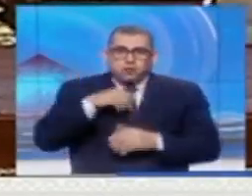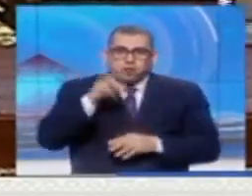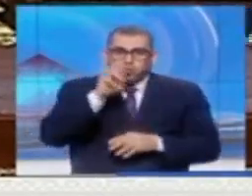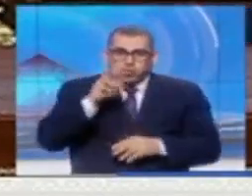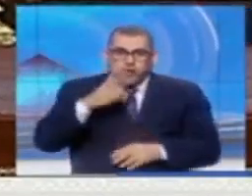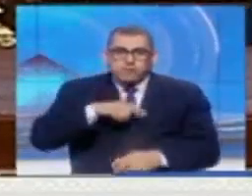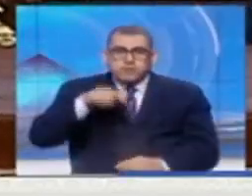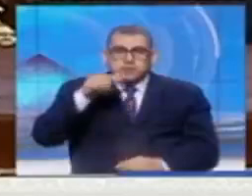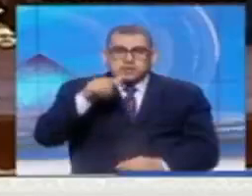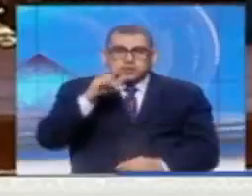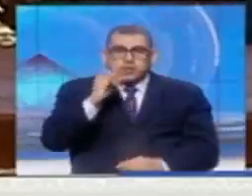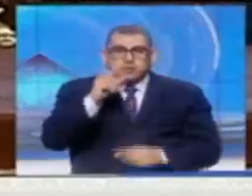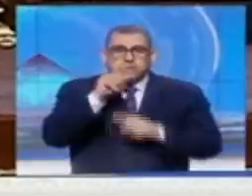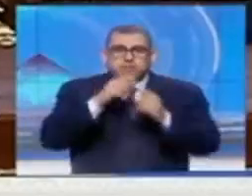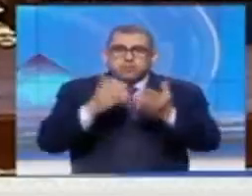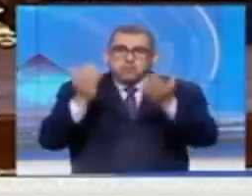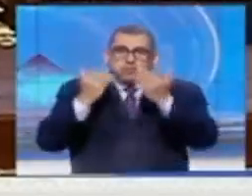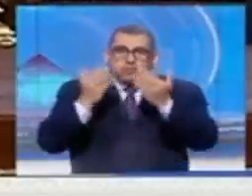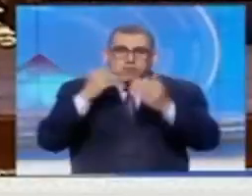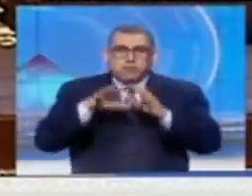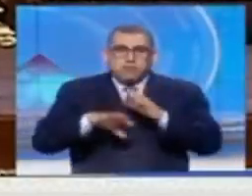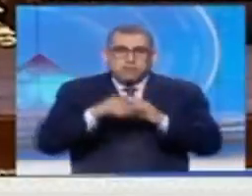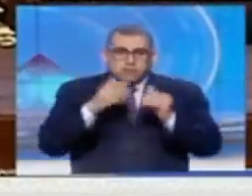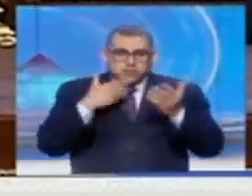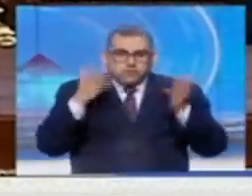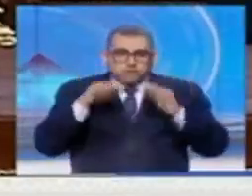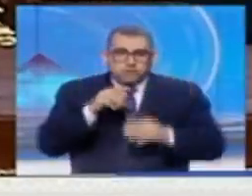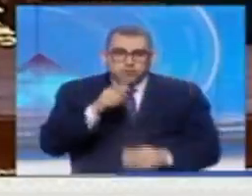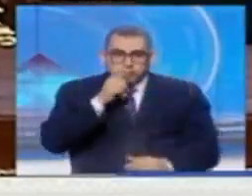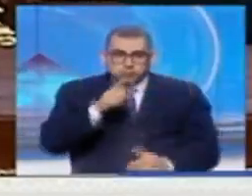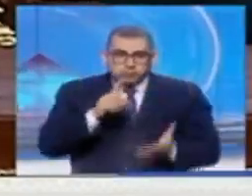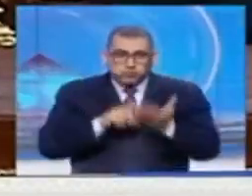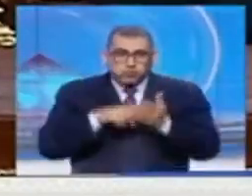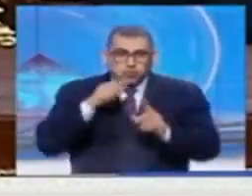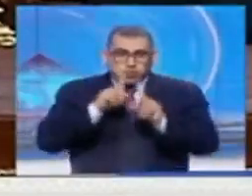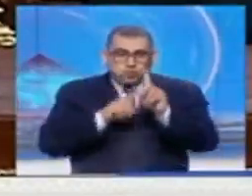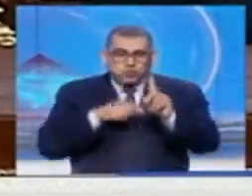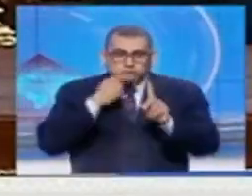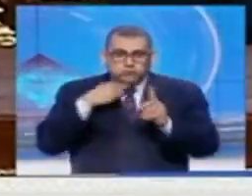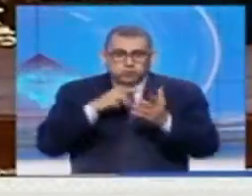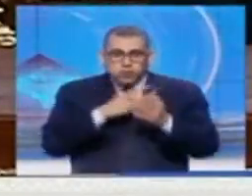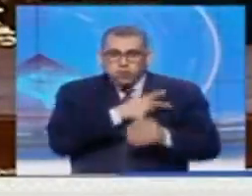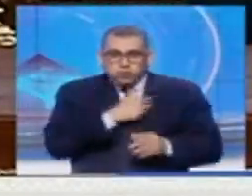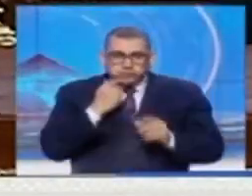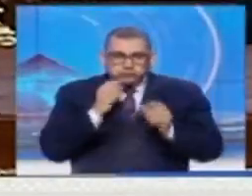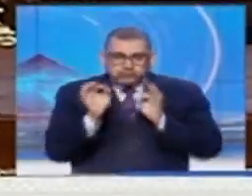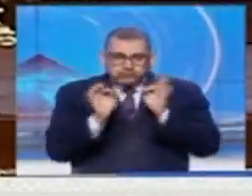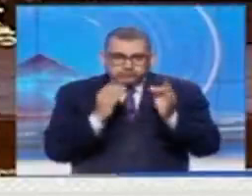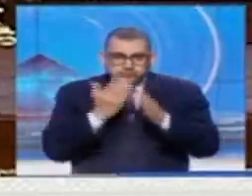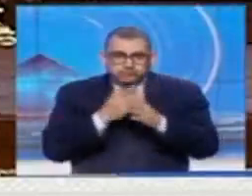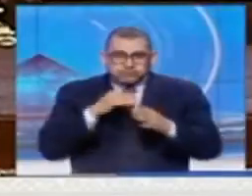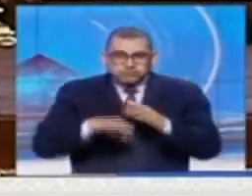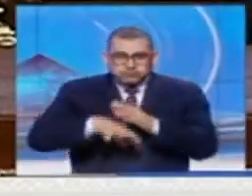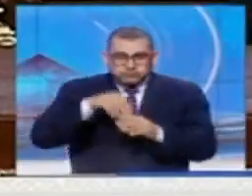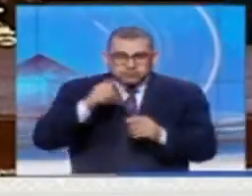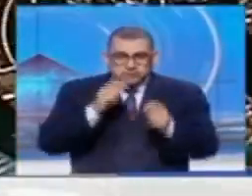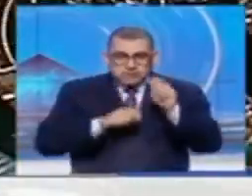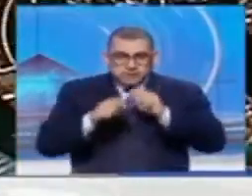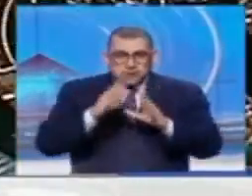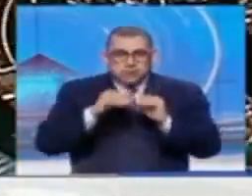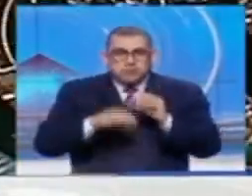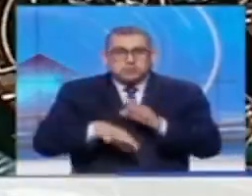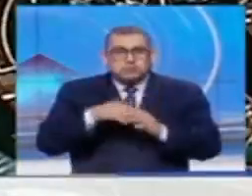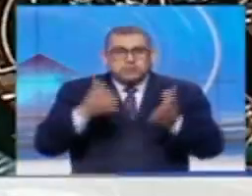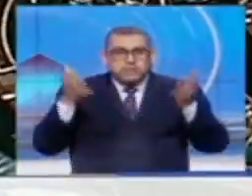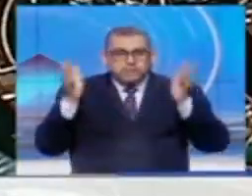نحو 56% من إجمالي واردات مصر. وأكد الوزير حرص الحكومة على زيادة مساهمة الناتج الصناعي في الناتج القومي من